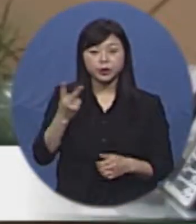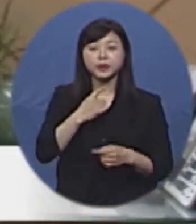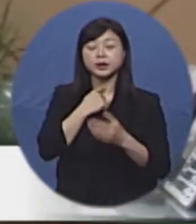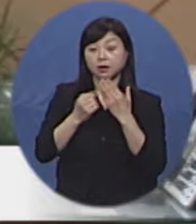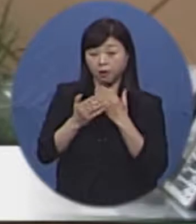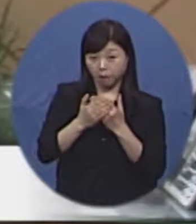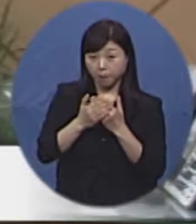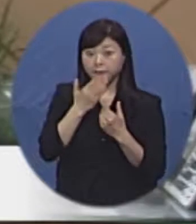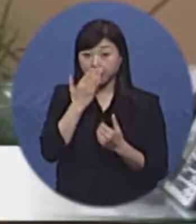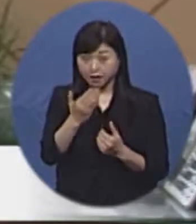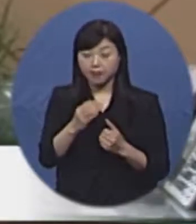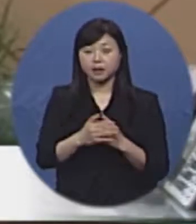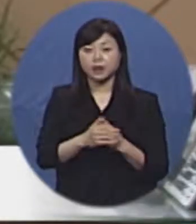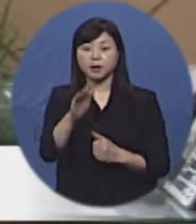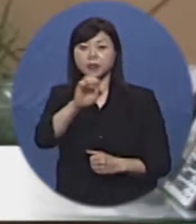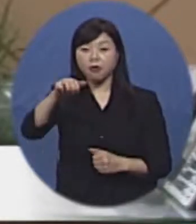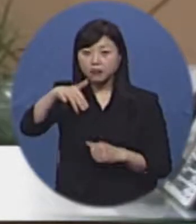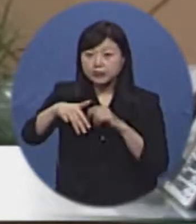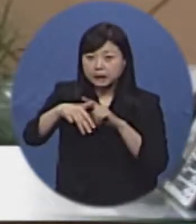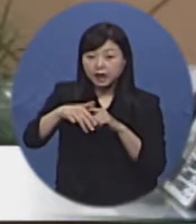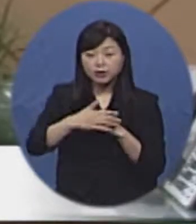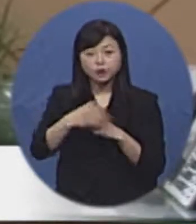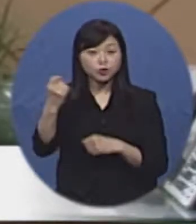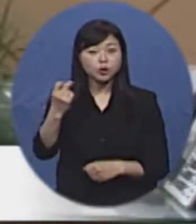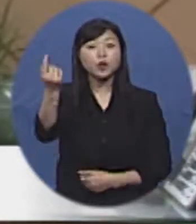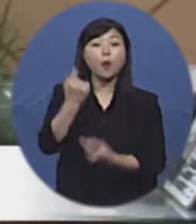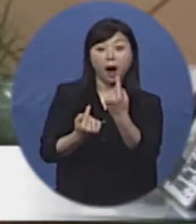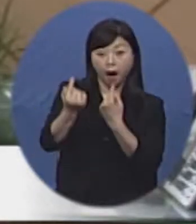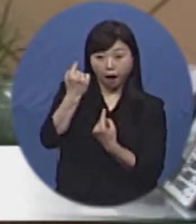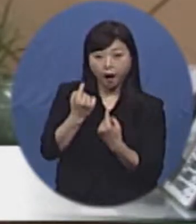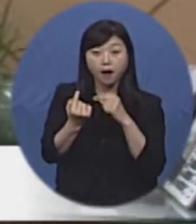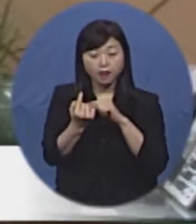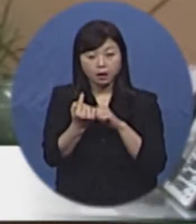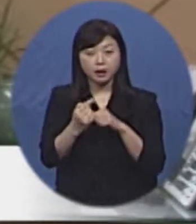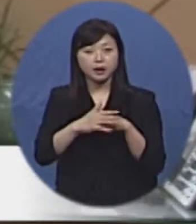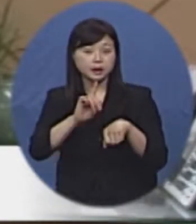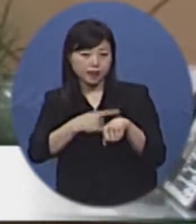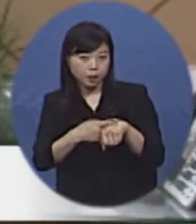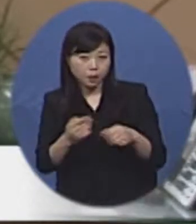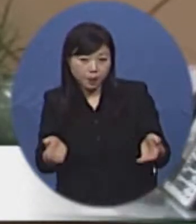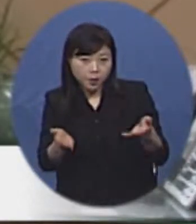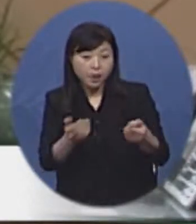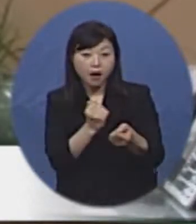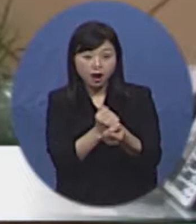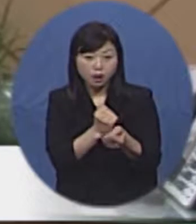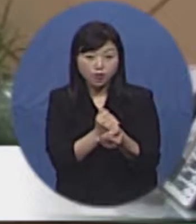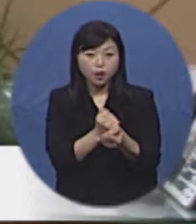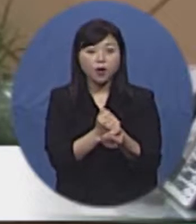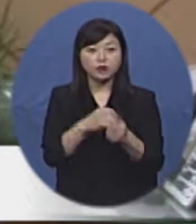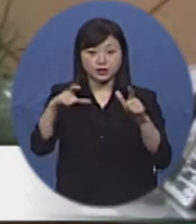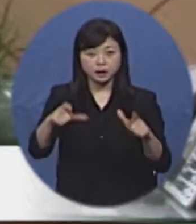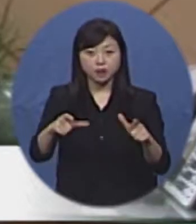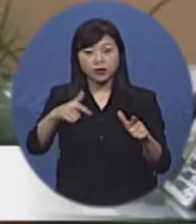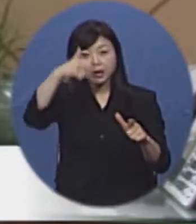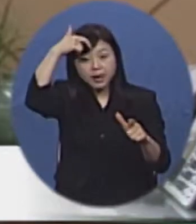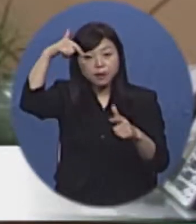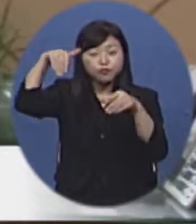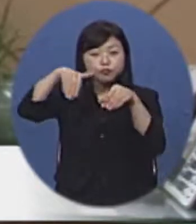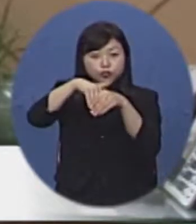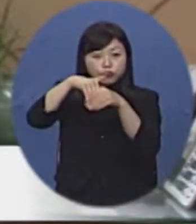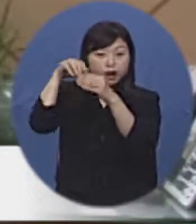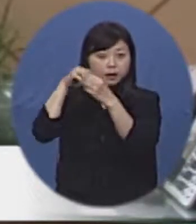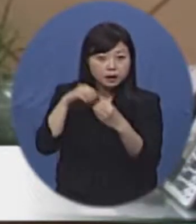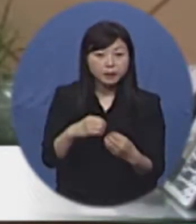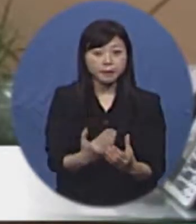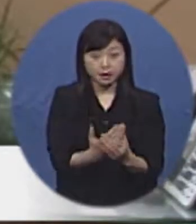체험하고 우리 평창을 찾을 수 있도록 만들고 또 우리 지역의 옛 문화를 계승 발전시켜서 알려서 전